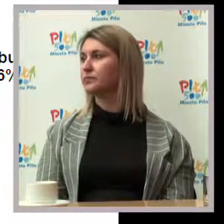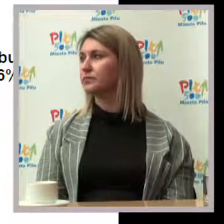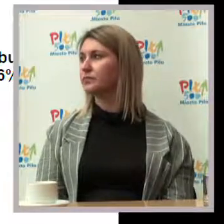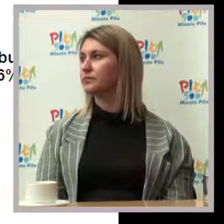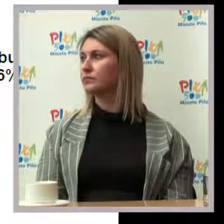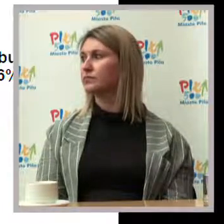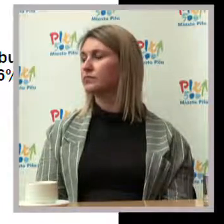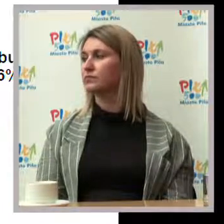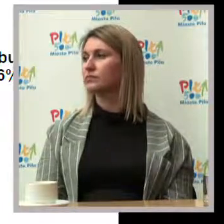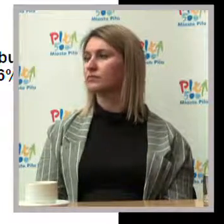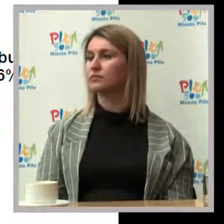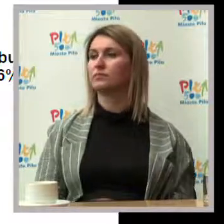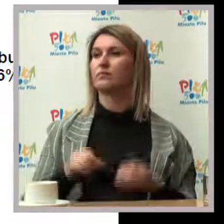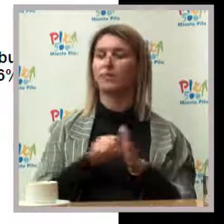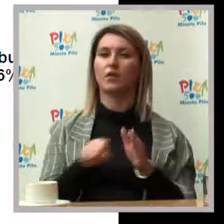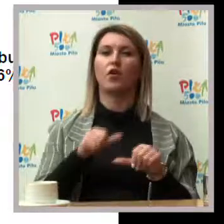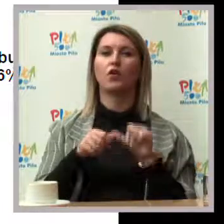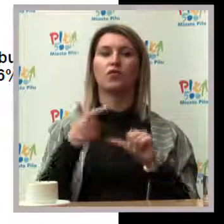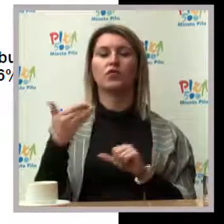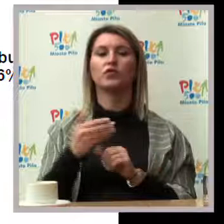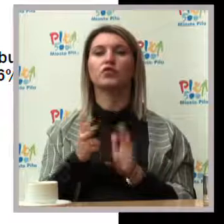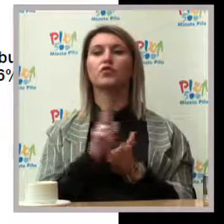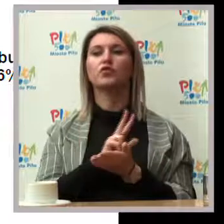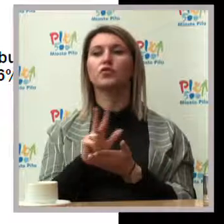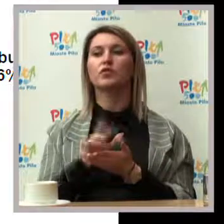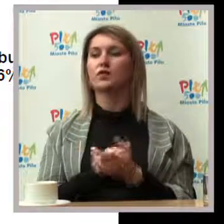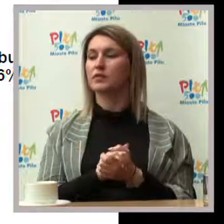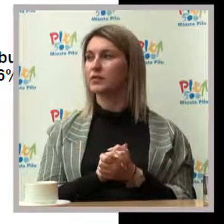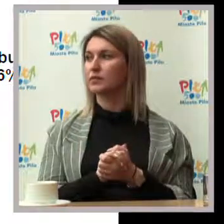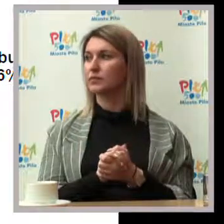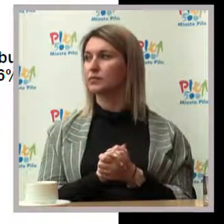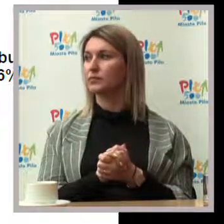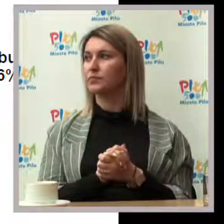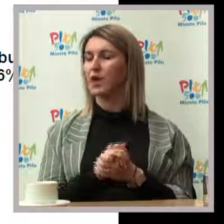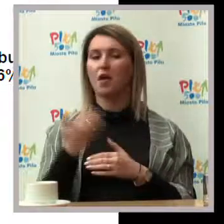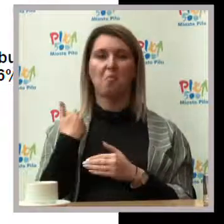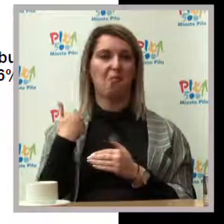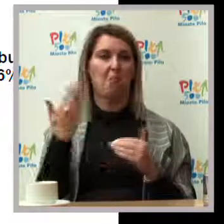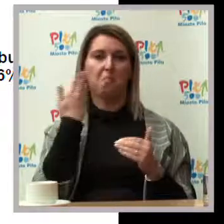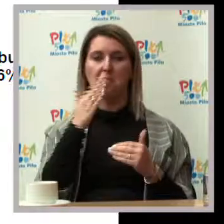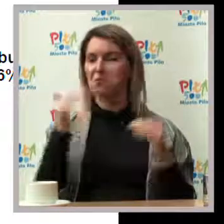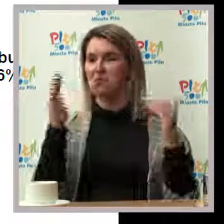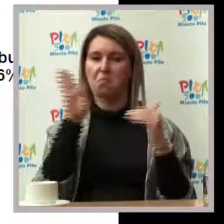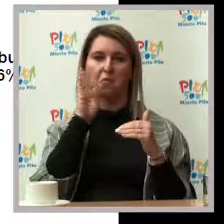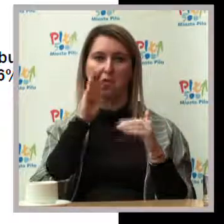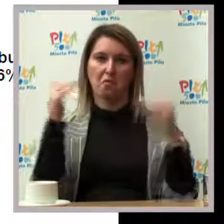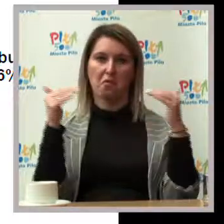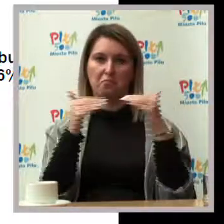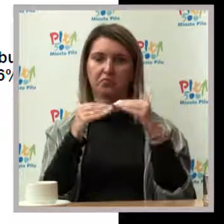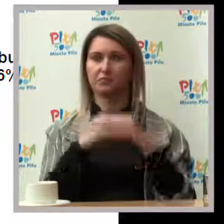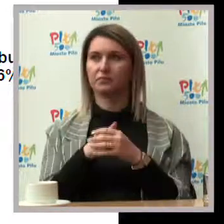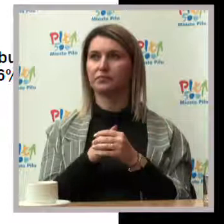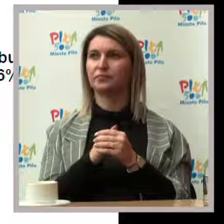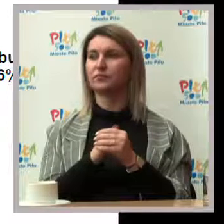roku 2013, do którego cofnęliśmy się, struktura wydatków bieżących była bardzo podobna. Wówczas